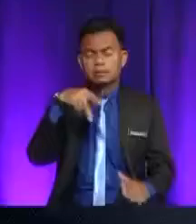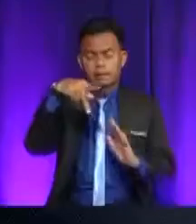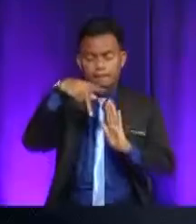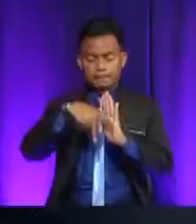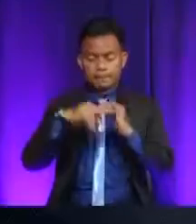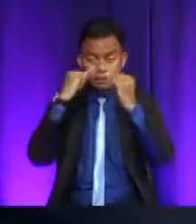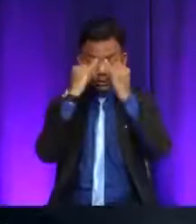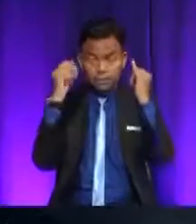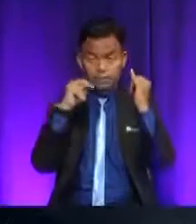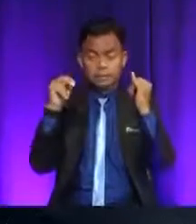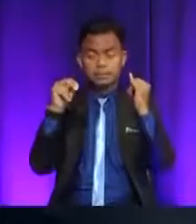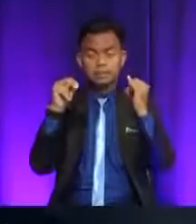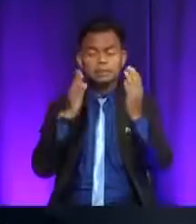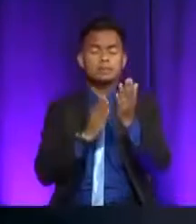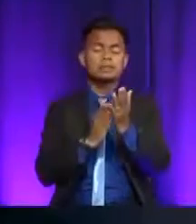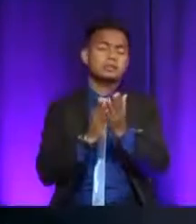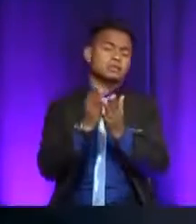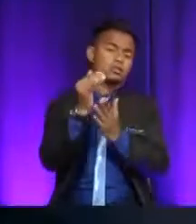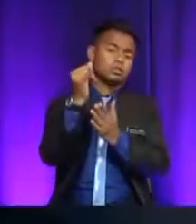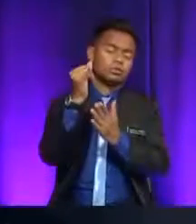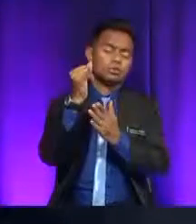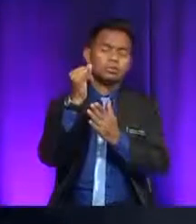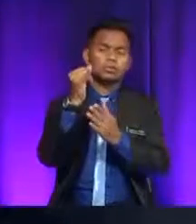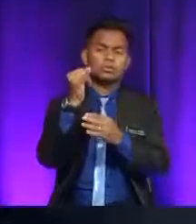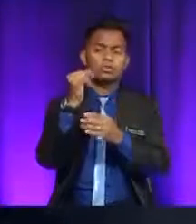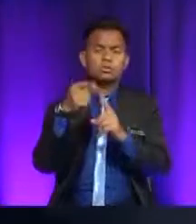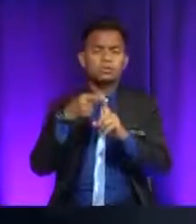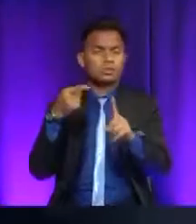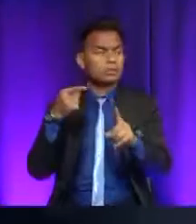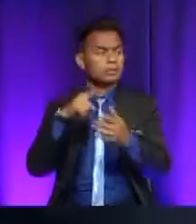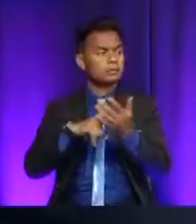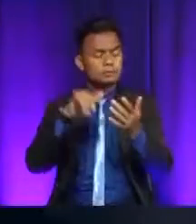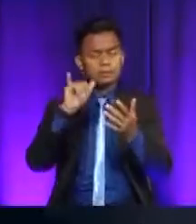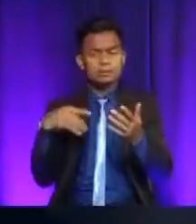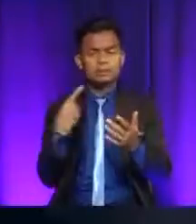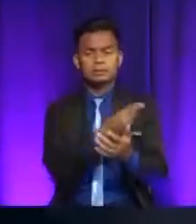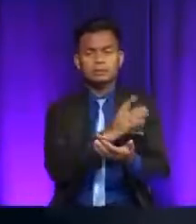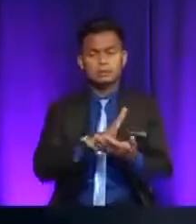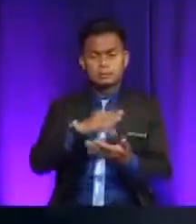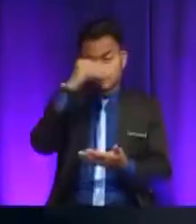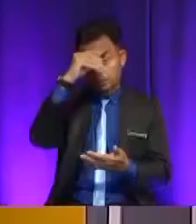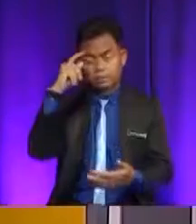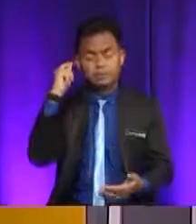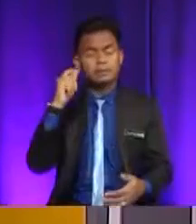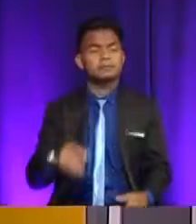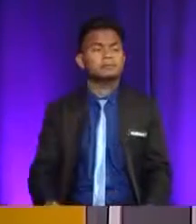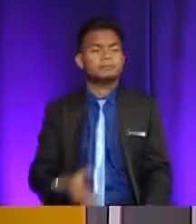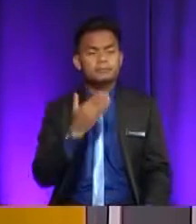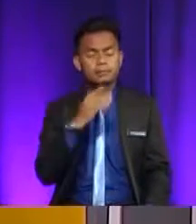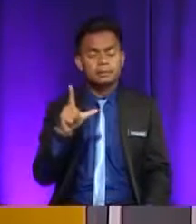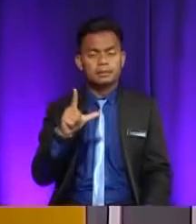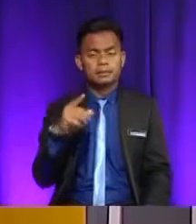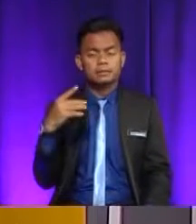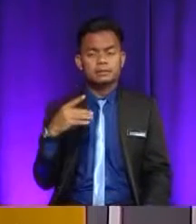cahaya dengan permukaan logam elektron dan foto elektronik ada family Baik saya coba jelaskan ya eee kita